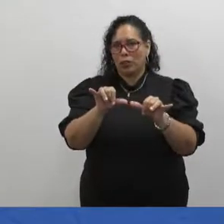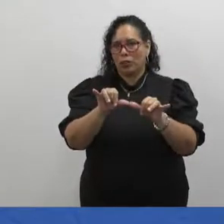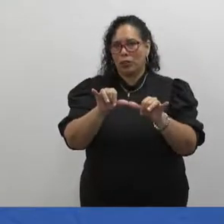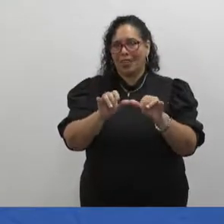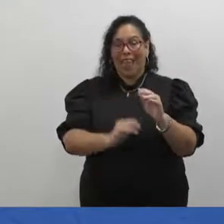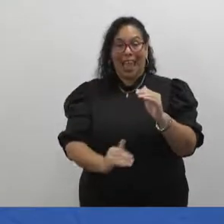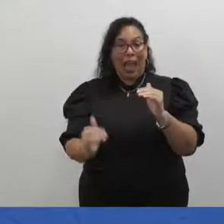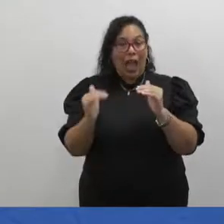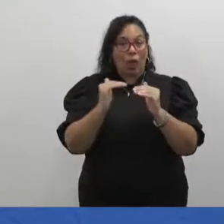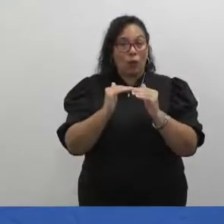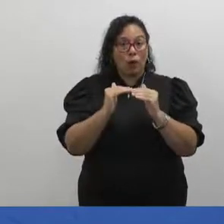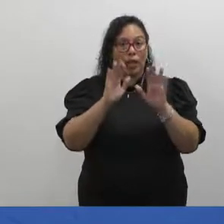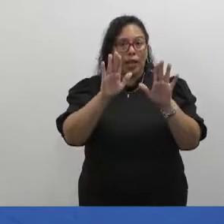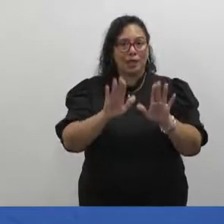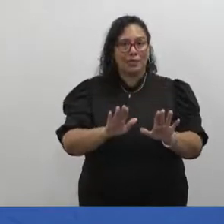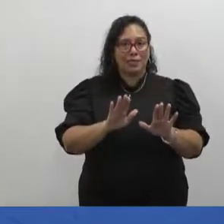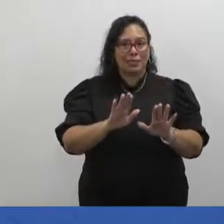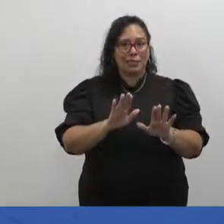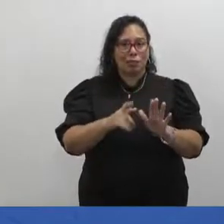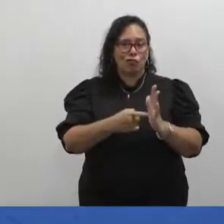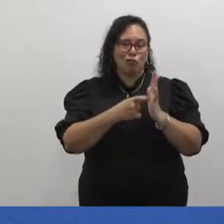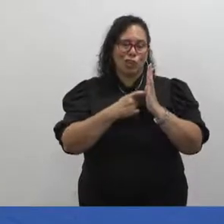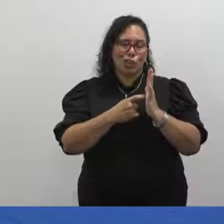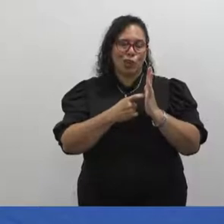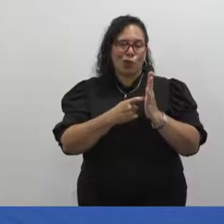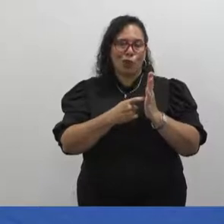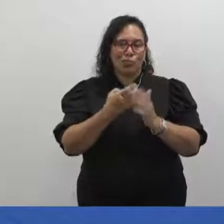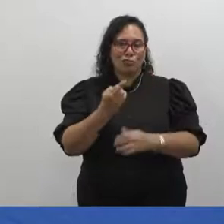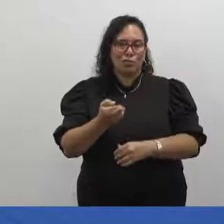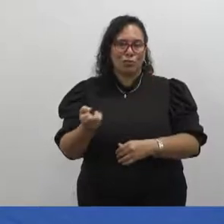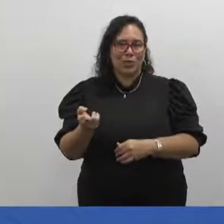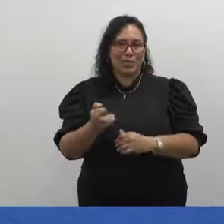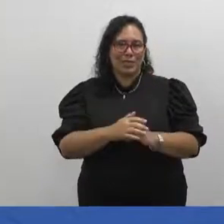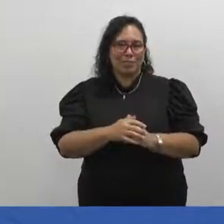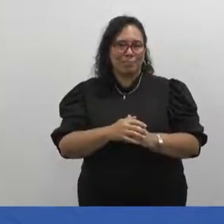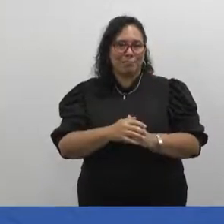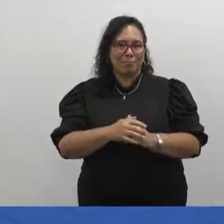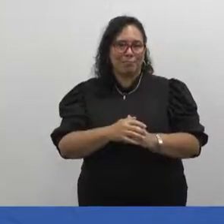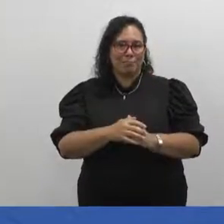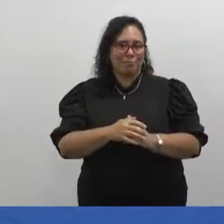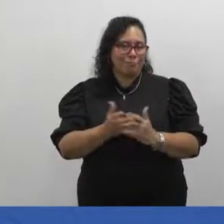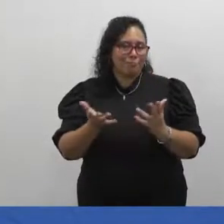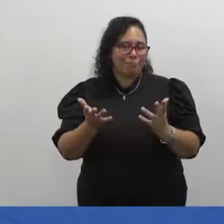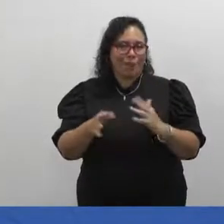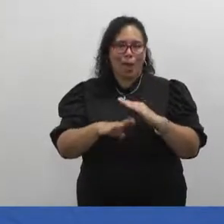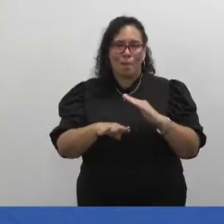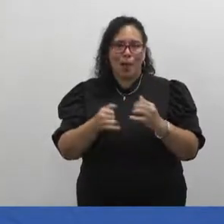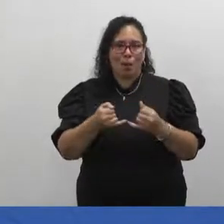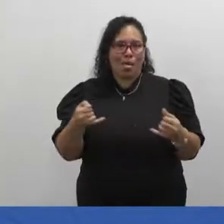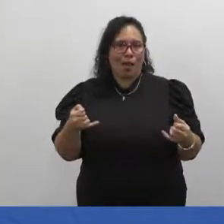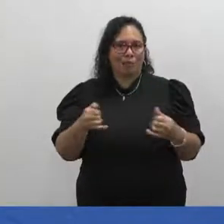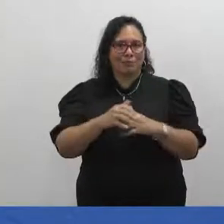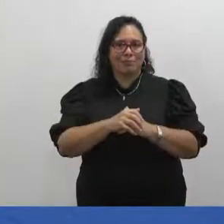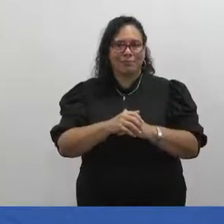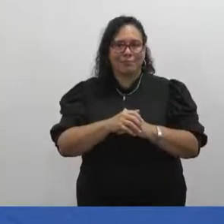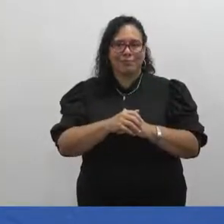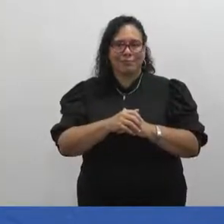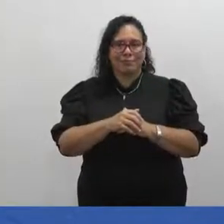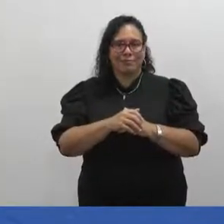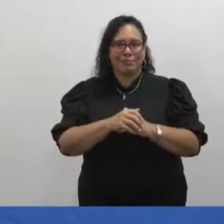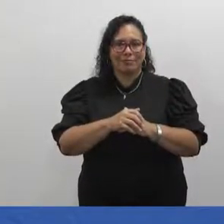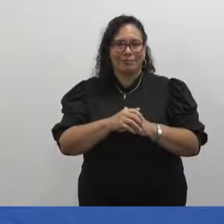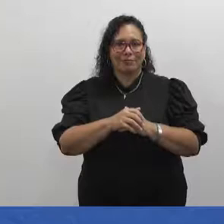nông sơn lan dương đang ngay thà sao mà phiếm này cả ở rốn cứ thời cả thôn thiền hay thôn